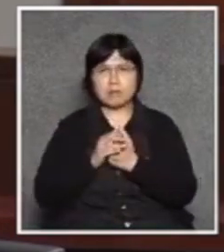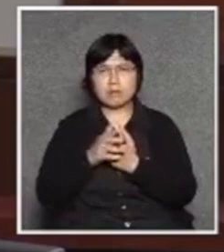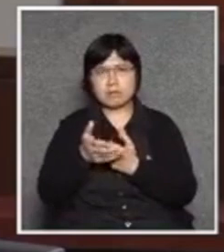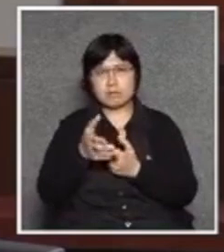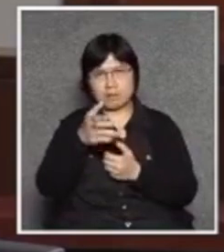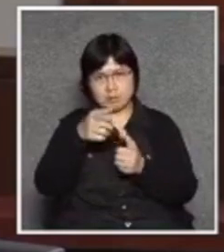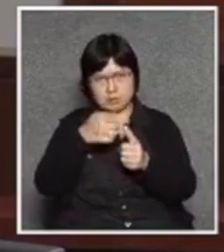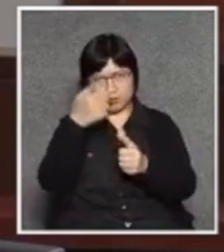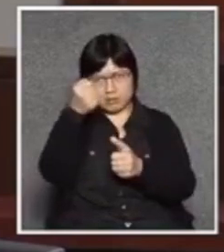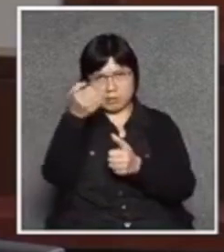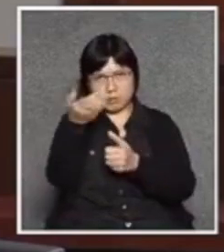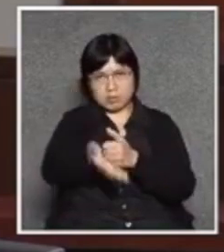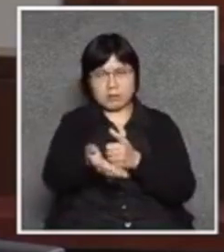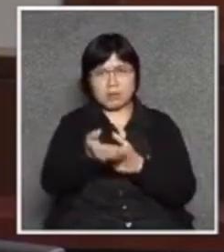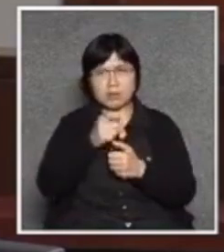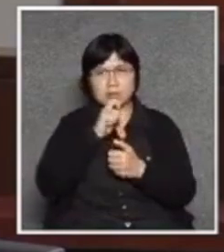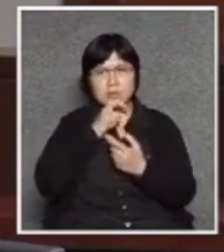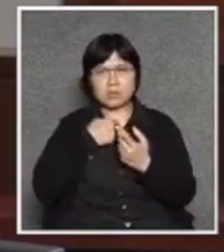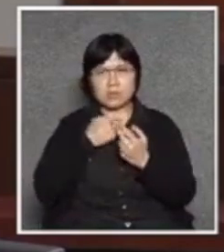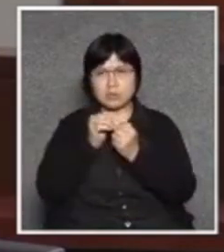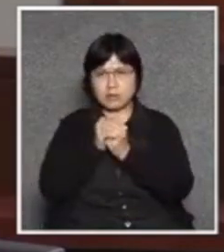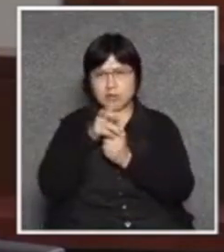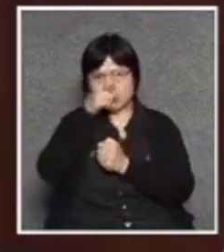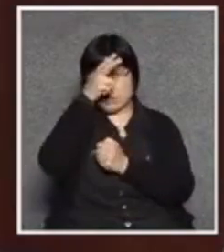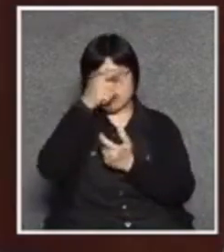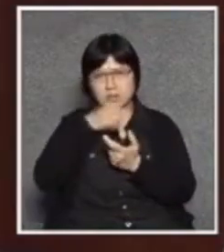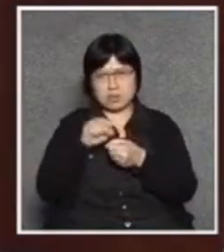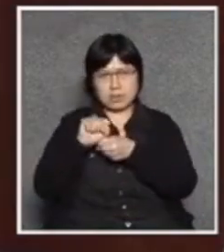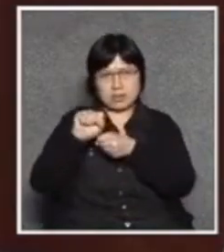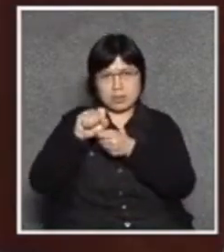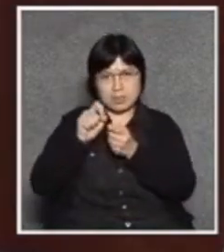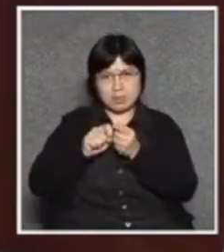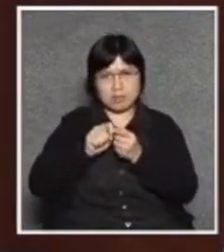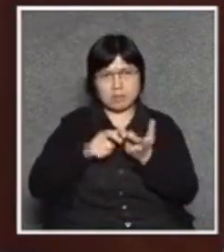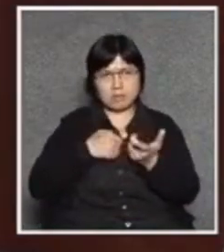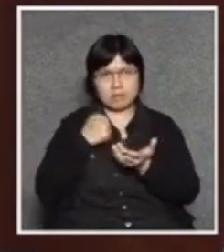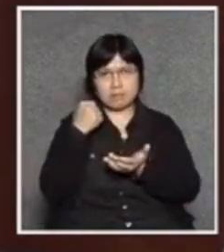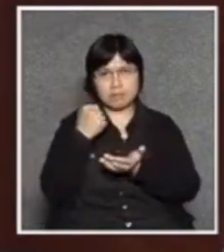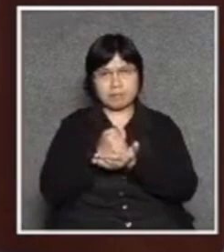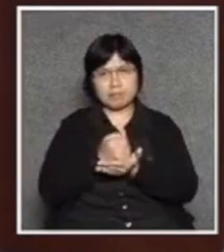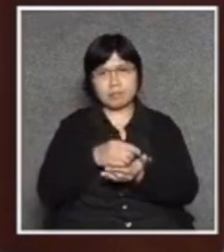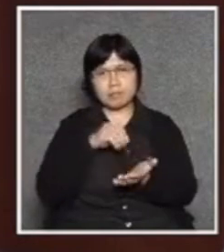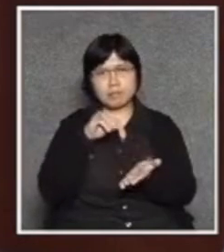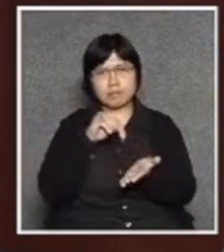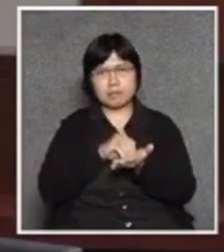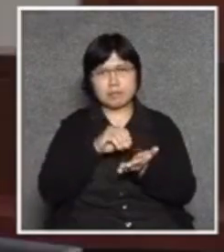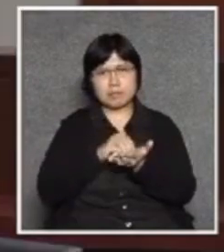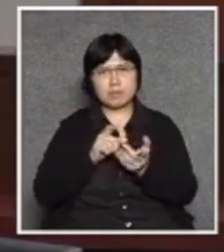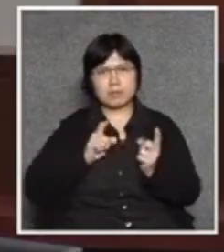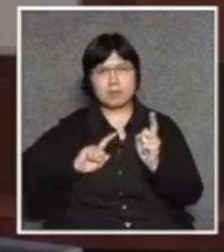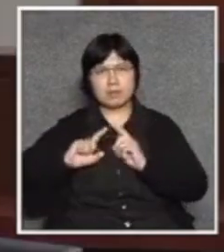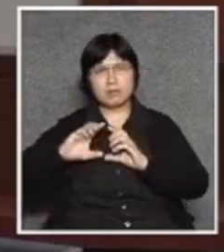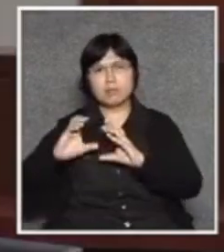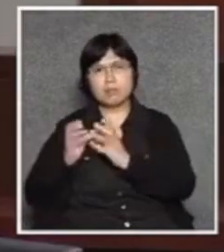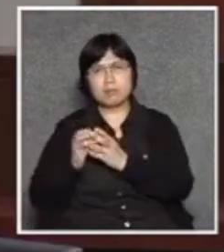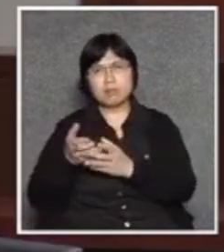老人家都曾經要求政府多加解釋發牌的決定，自由黨你一天笑在這裡更加